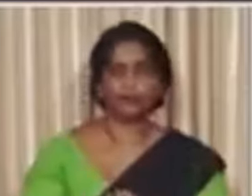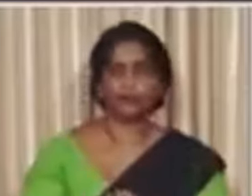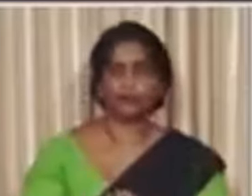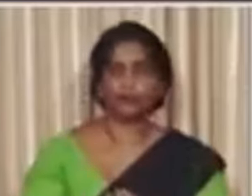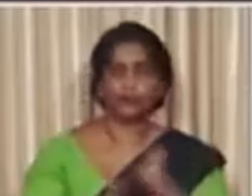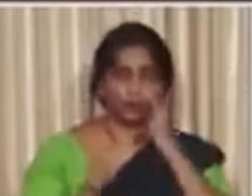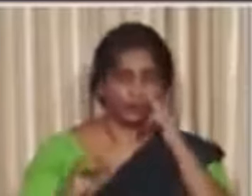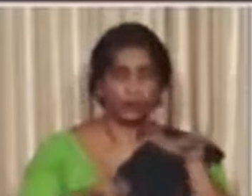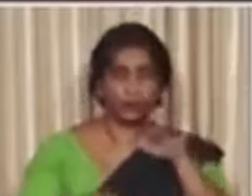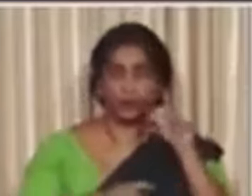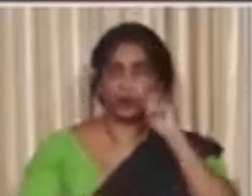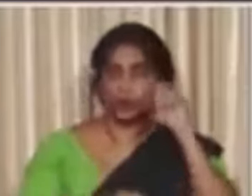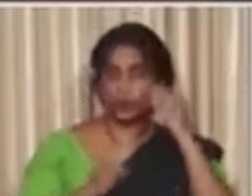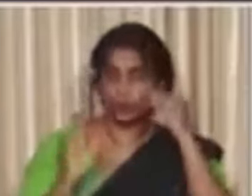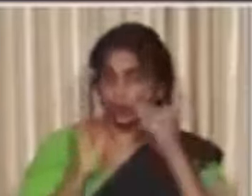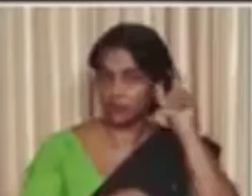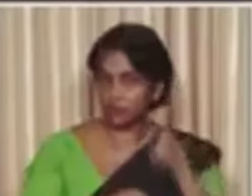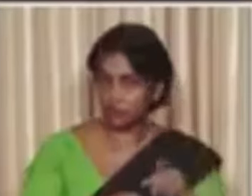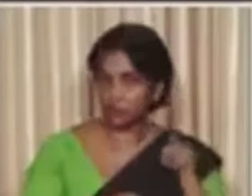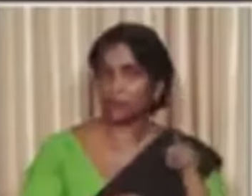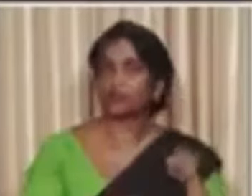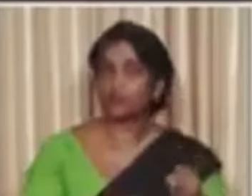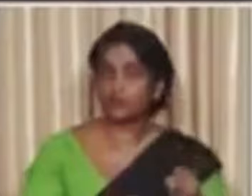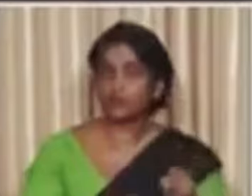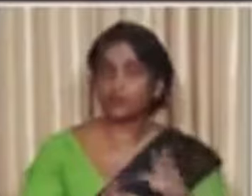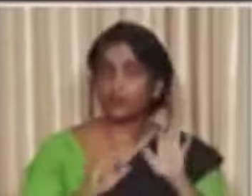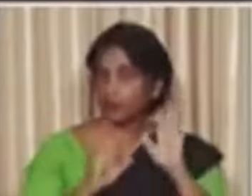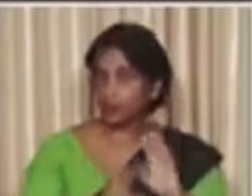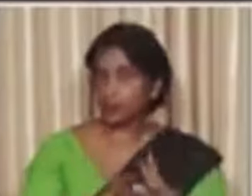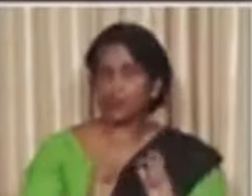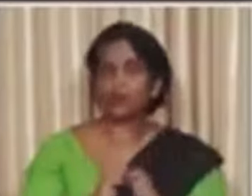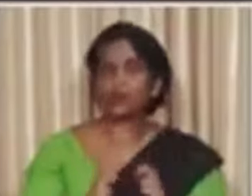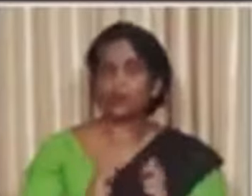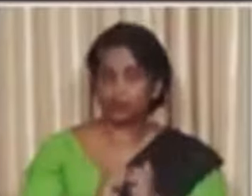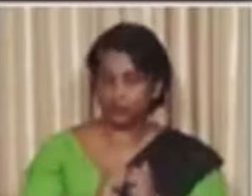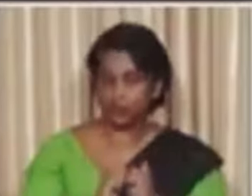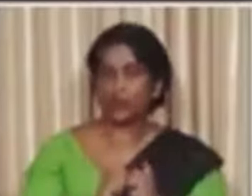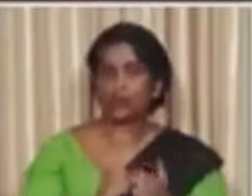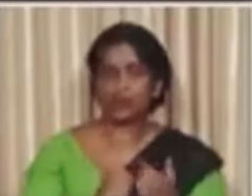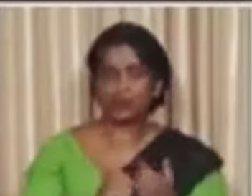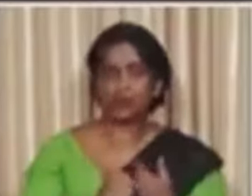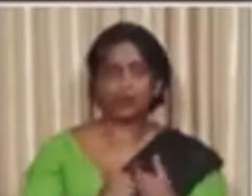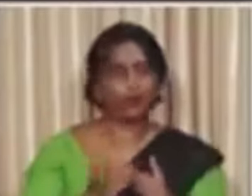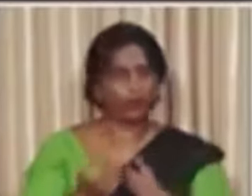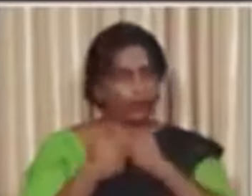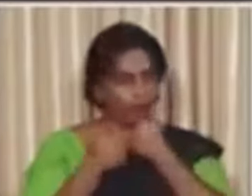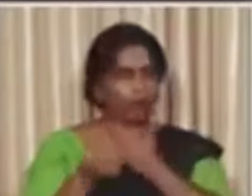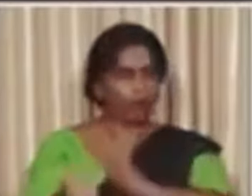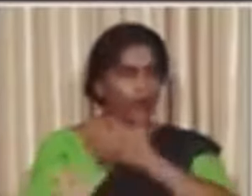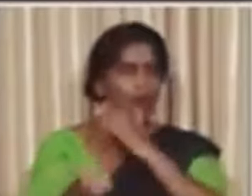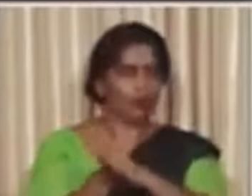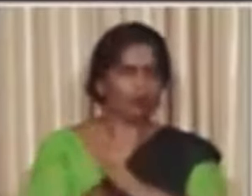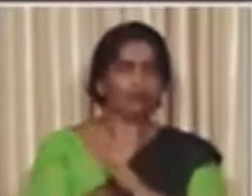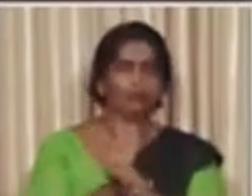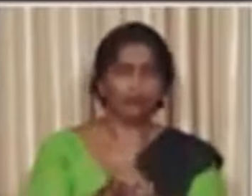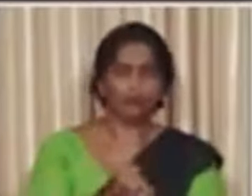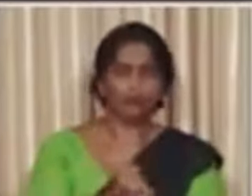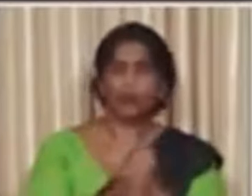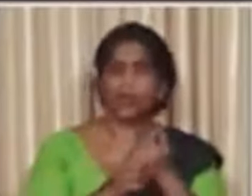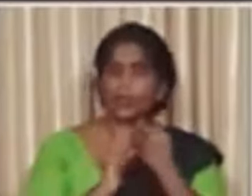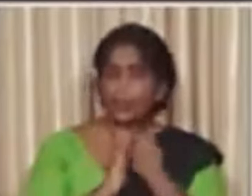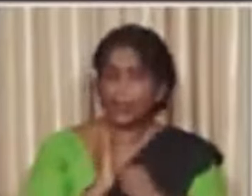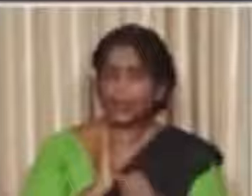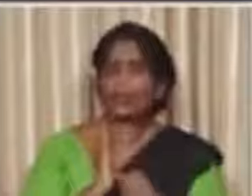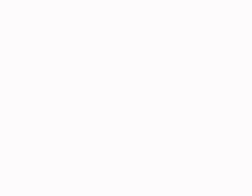ප්‍රජාව නියෝජනය කරන මේ කාන්තාවට මේ සිදුවුණු හානියට අපි කියන්නේ සාධාරණත්වය ඉෂ්ට කරා. හොඳයි. යුක්තිය